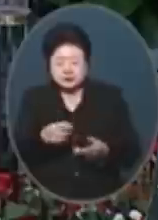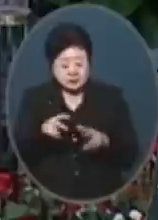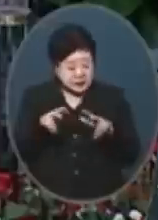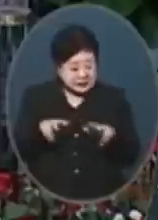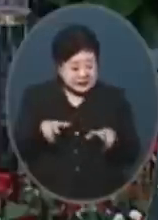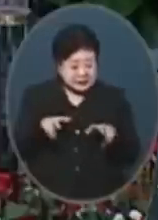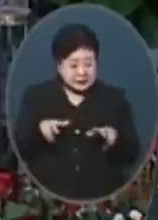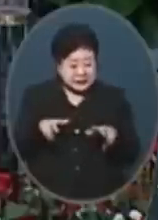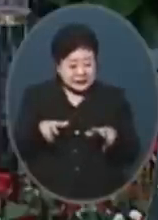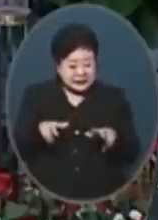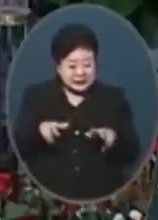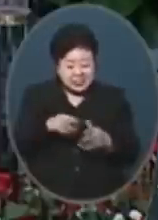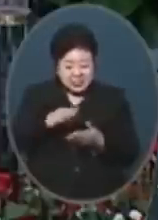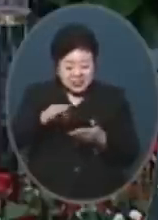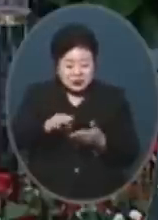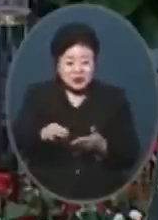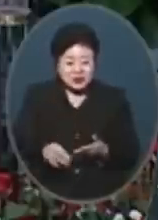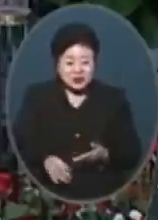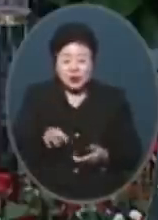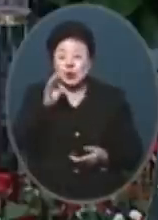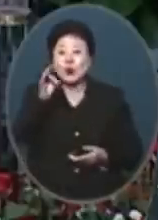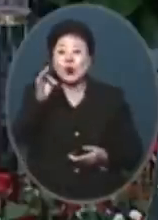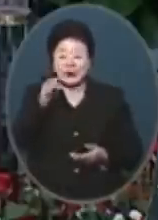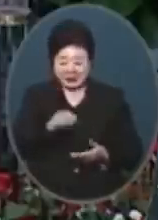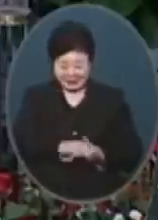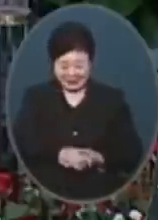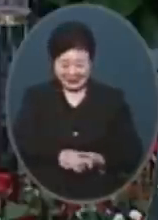현재는 쓸 수 있는 현금이었는데